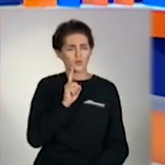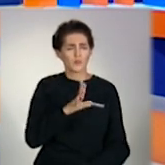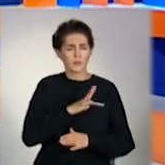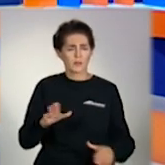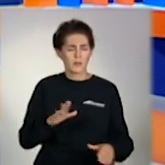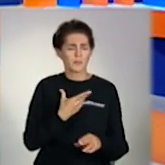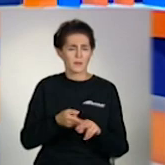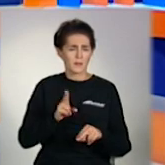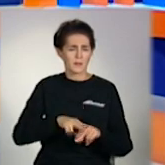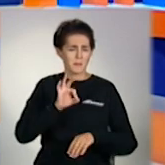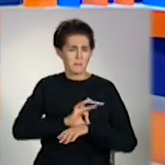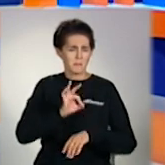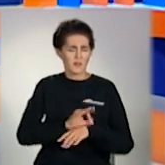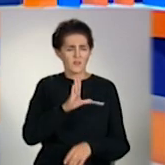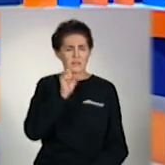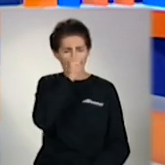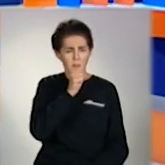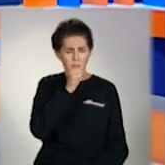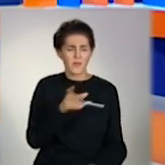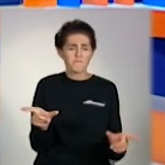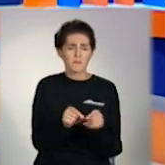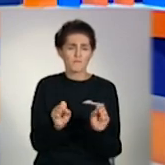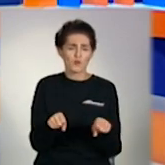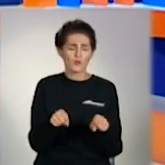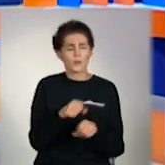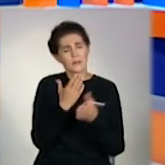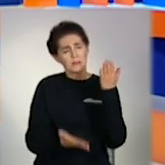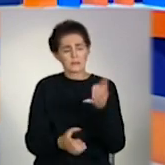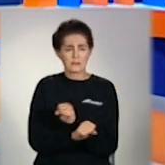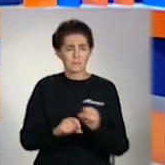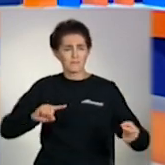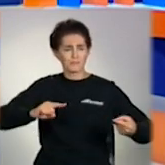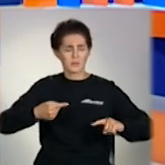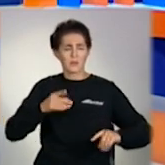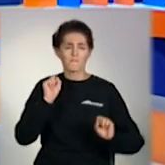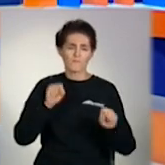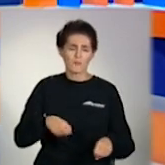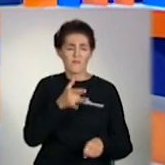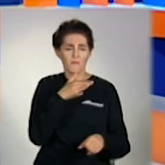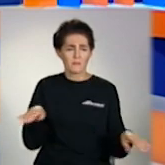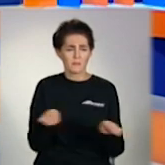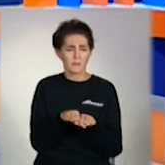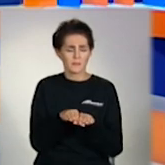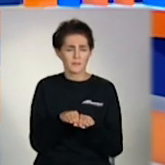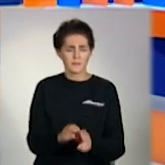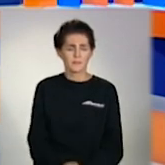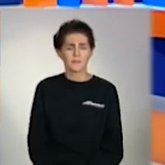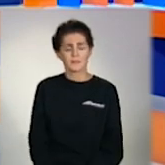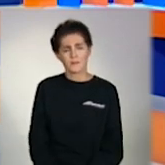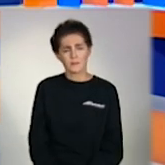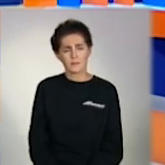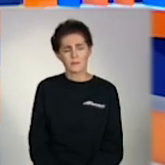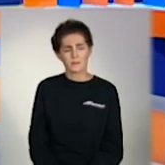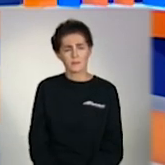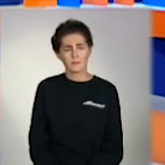хвороб узимку. Та чи сумісні ці вакцини, і чи можна ними імунізуватись одночасно, дізнавалися наші